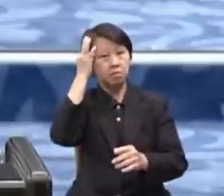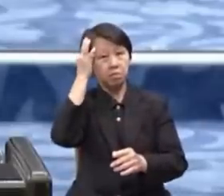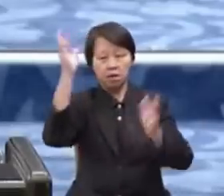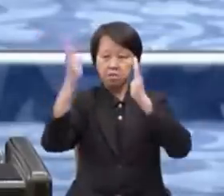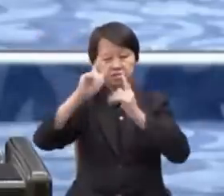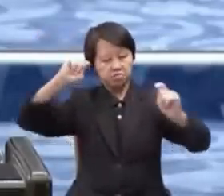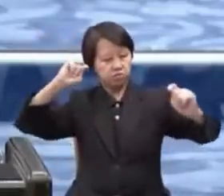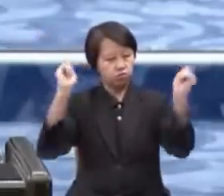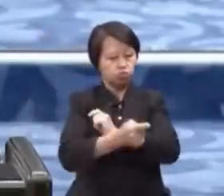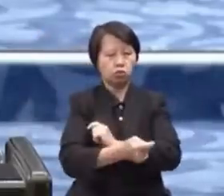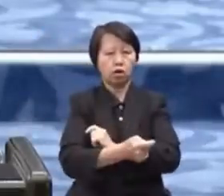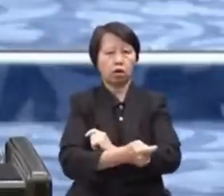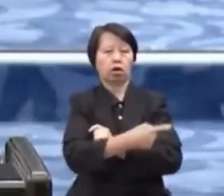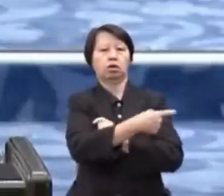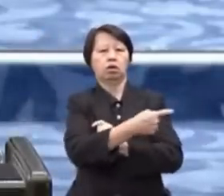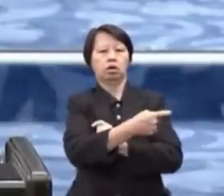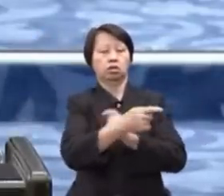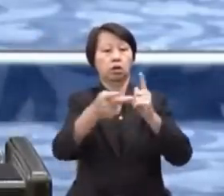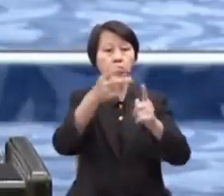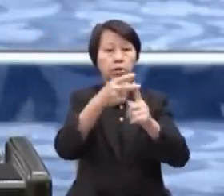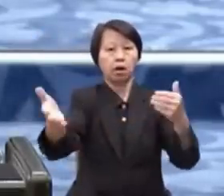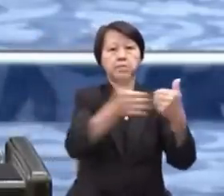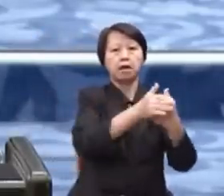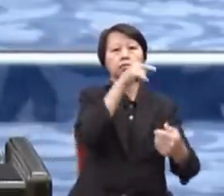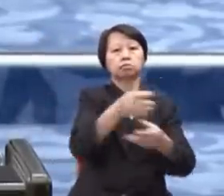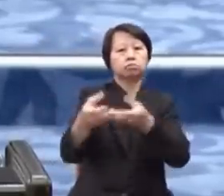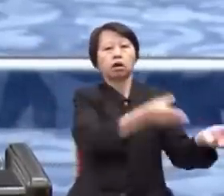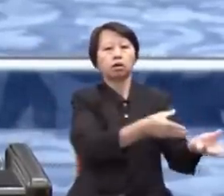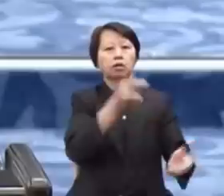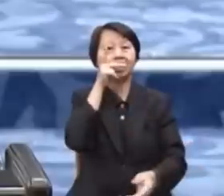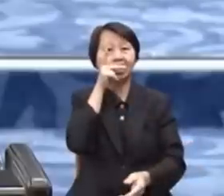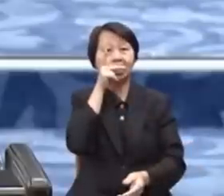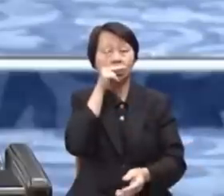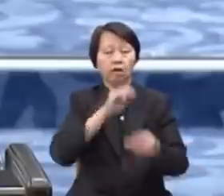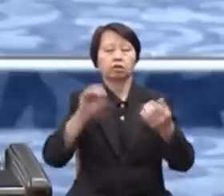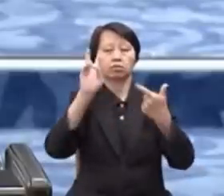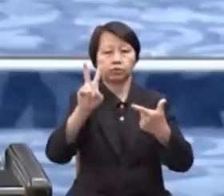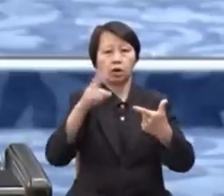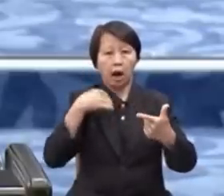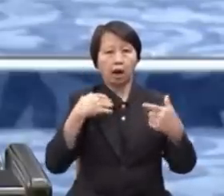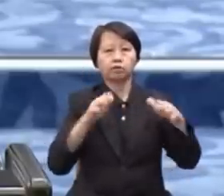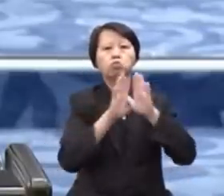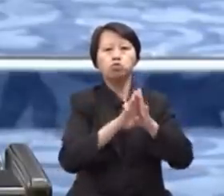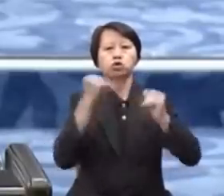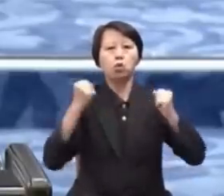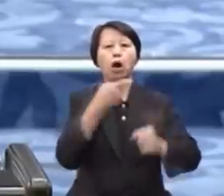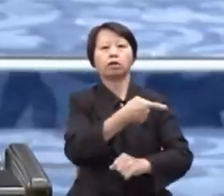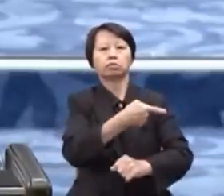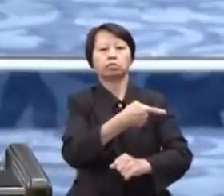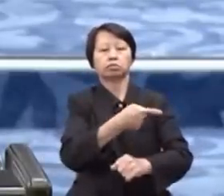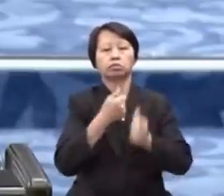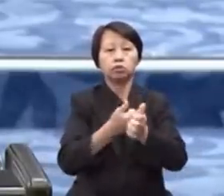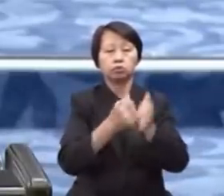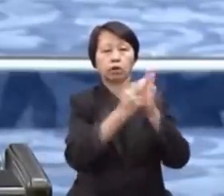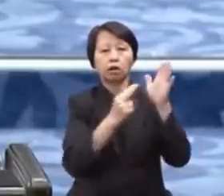supaya mengembalikan Pulau Pinang dan kedua menyatakan ada asas yang Kukuh ikut